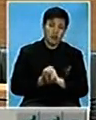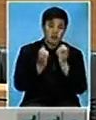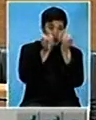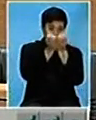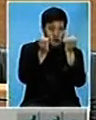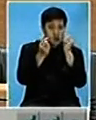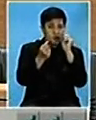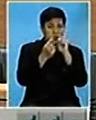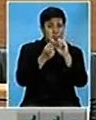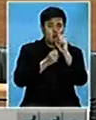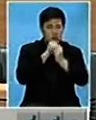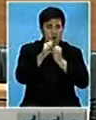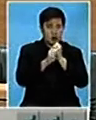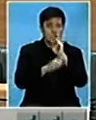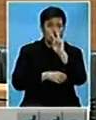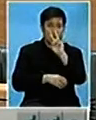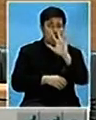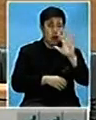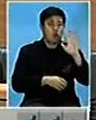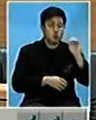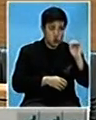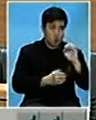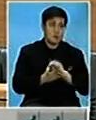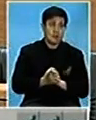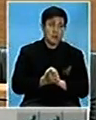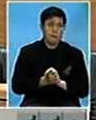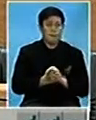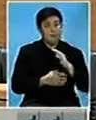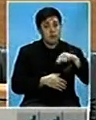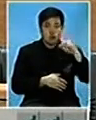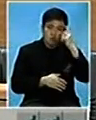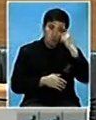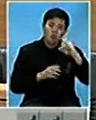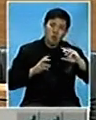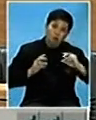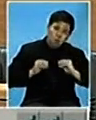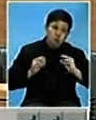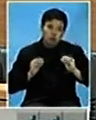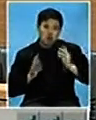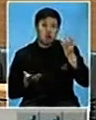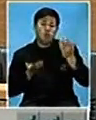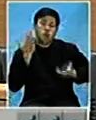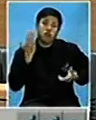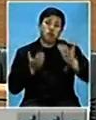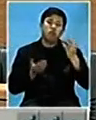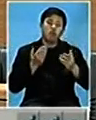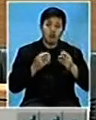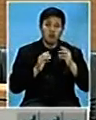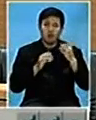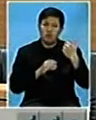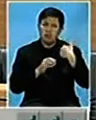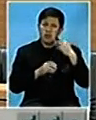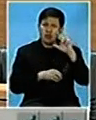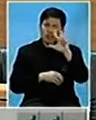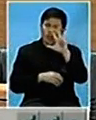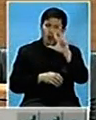บับ2550เราจะชอบหรือไม่ชอบก็ตามมีอยู่309